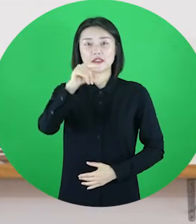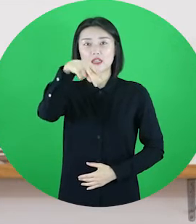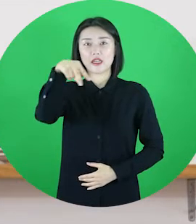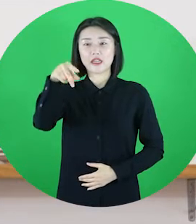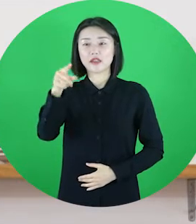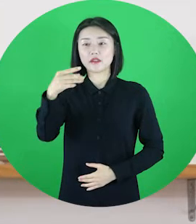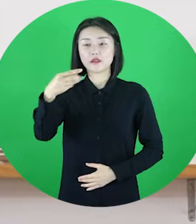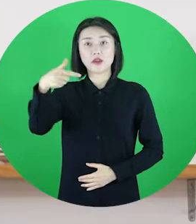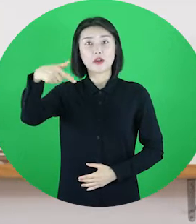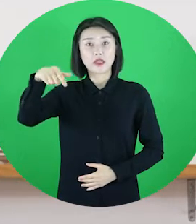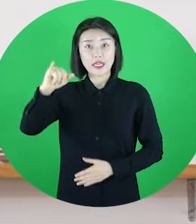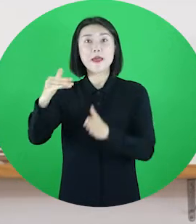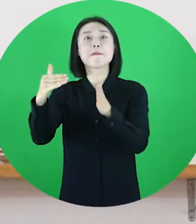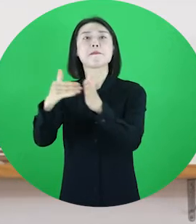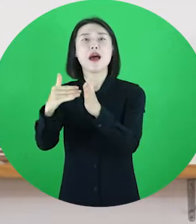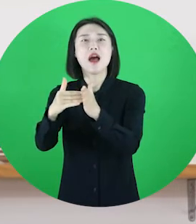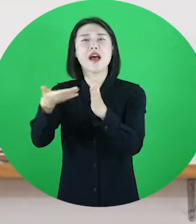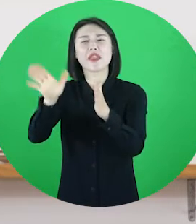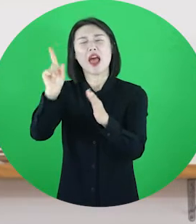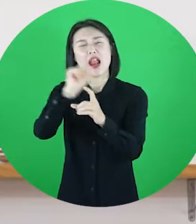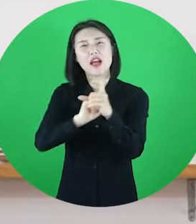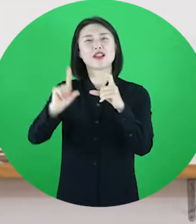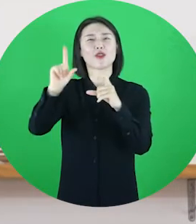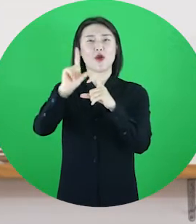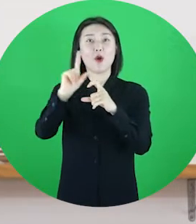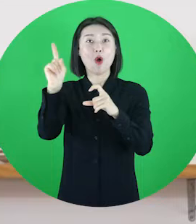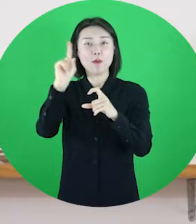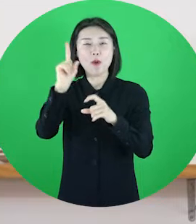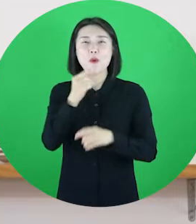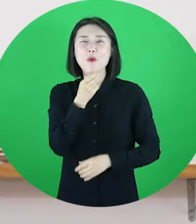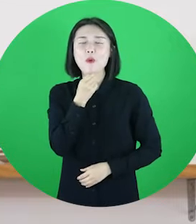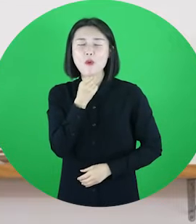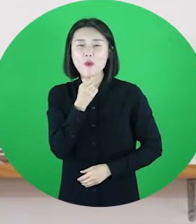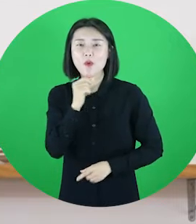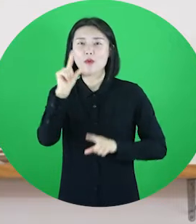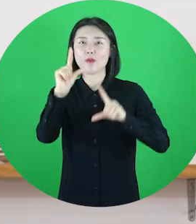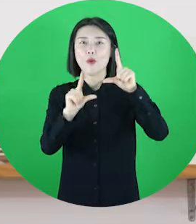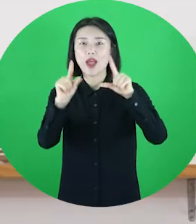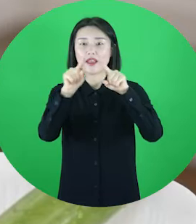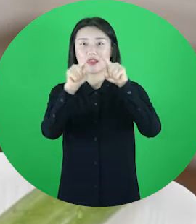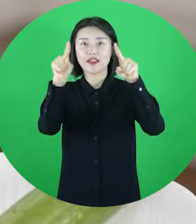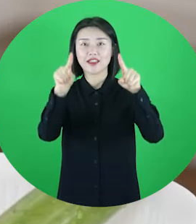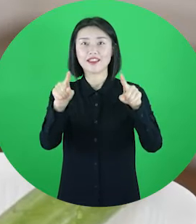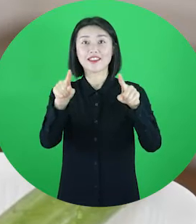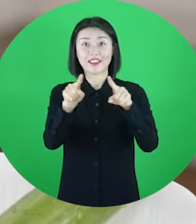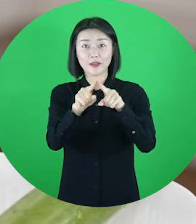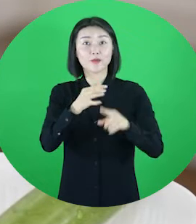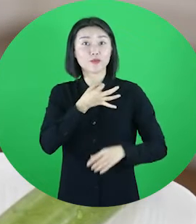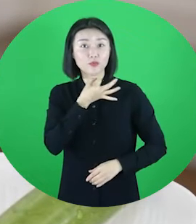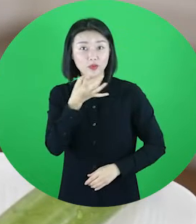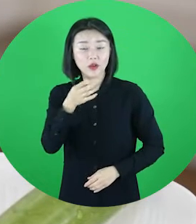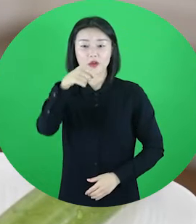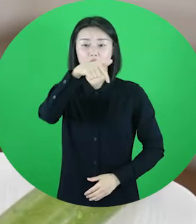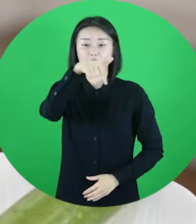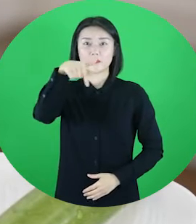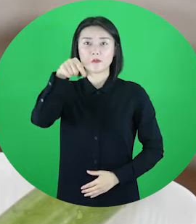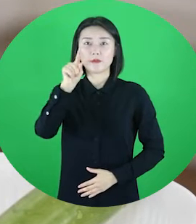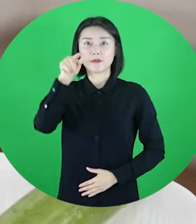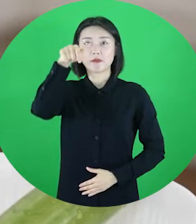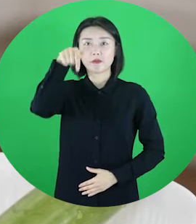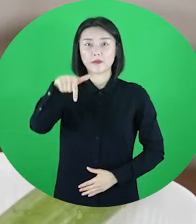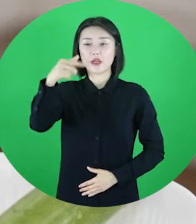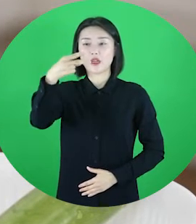더 이렇게 작은 네모 조각으로 깍둑 썰기를 한번 해줄 거예요. 네모난 모양으로 깍둑